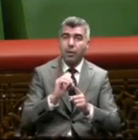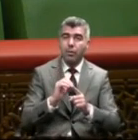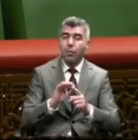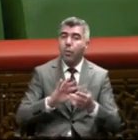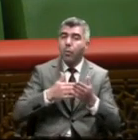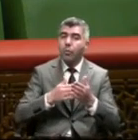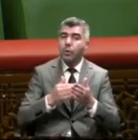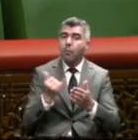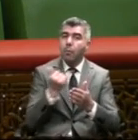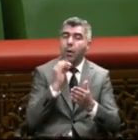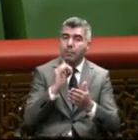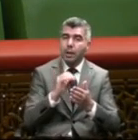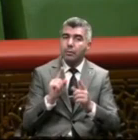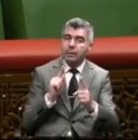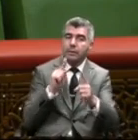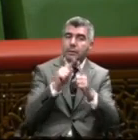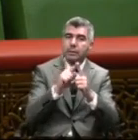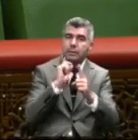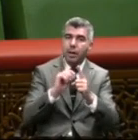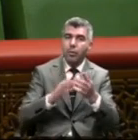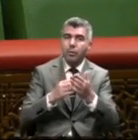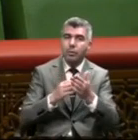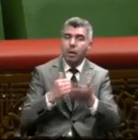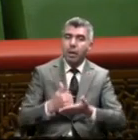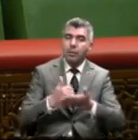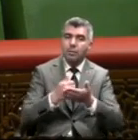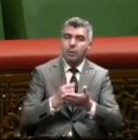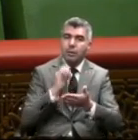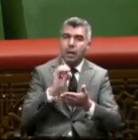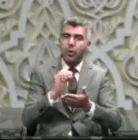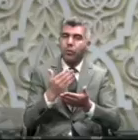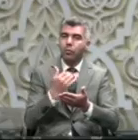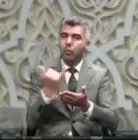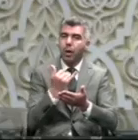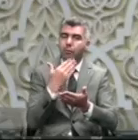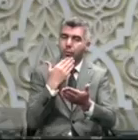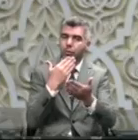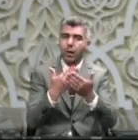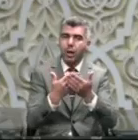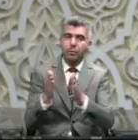تحقيق الغايه وبلوغ الهدف مرتبط بوضع هذه الاعتمادات في المكان الصحيح وشكرا